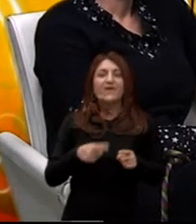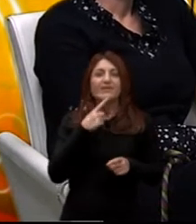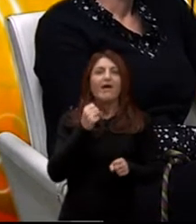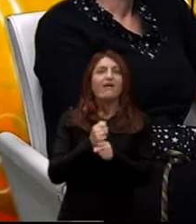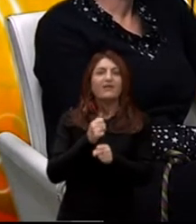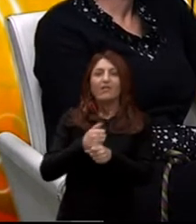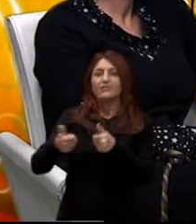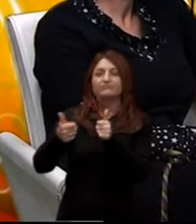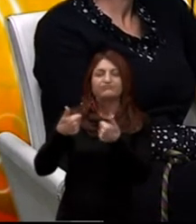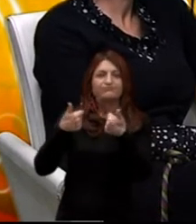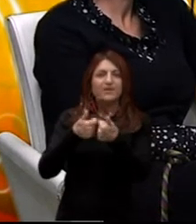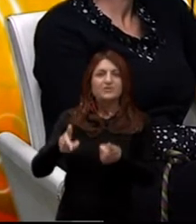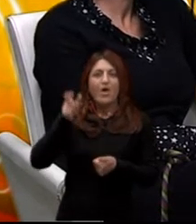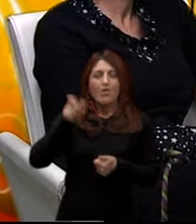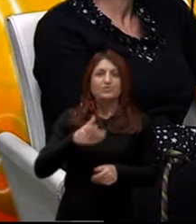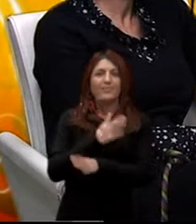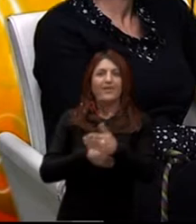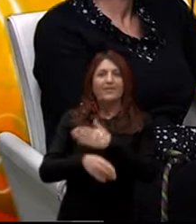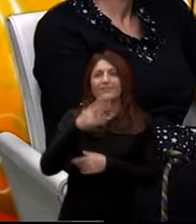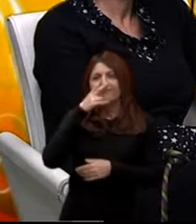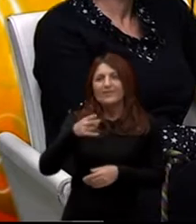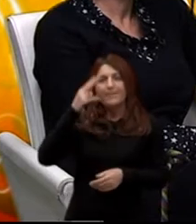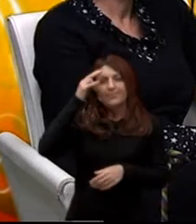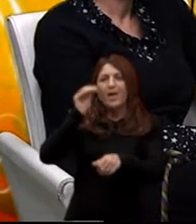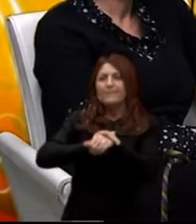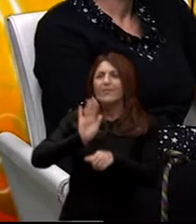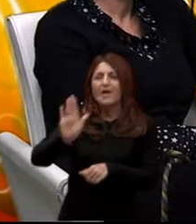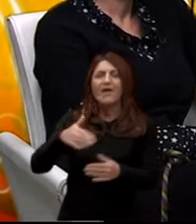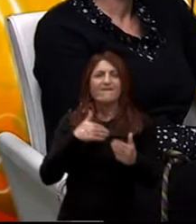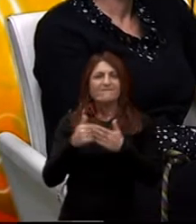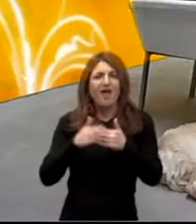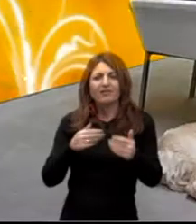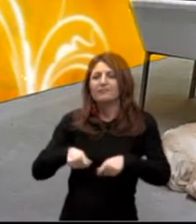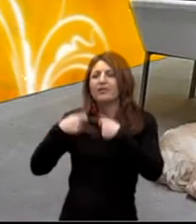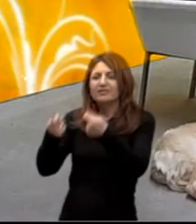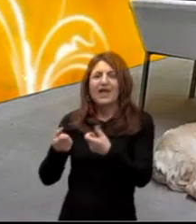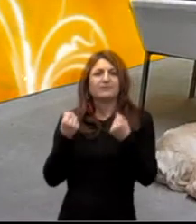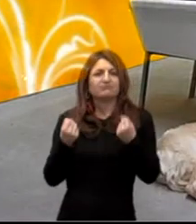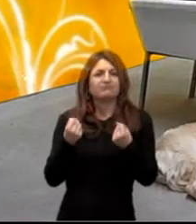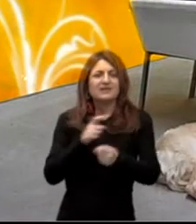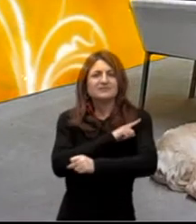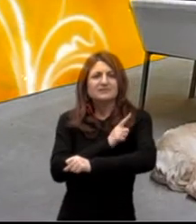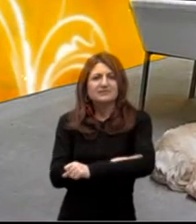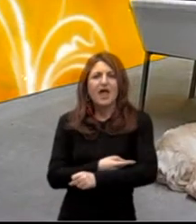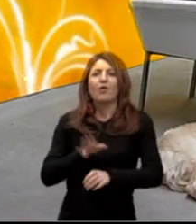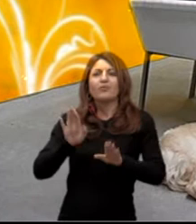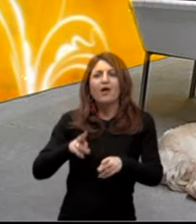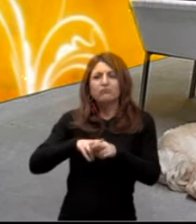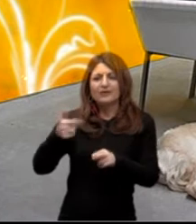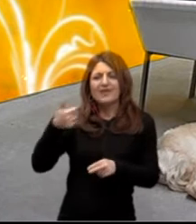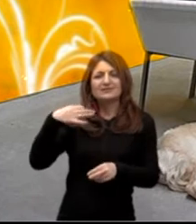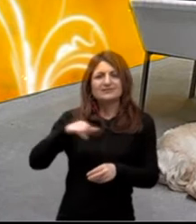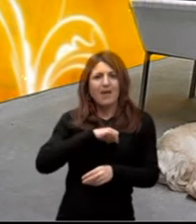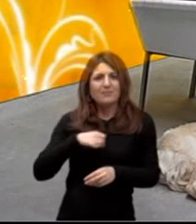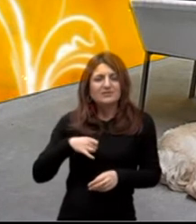sa osobama s invaliditetom da se prepoznaju njihove kvalitete, da ih se osnaži, osamostali i da ih se pripremi